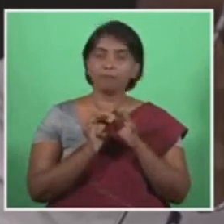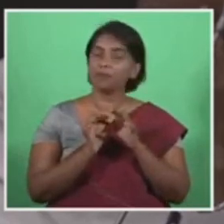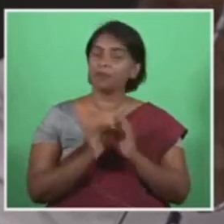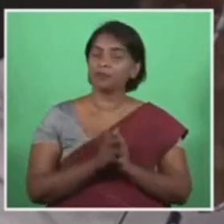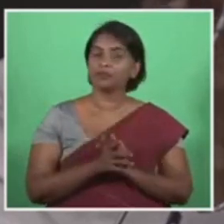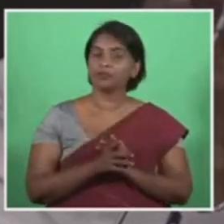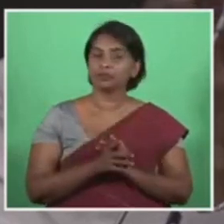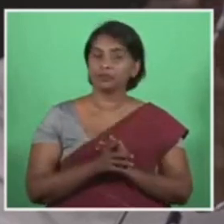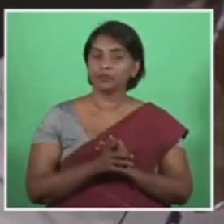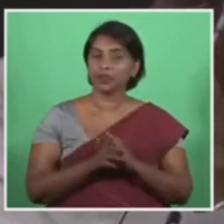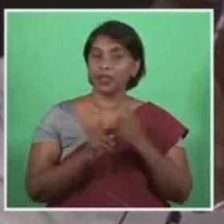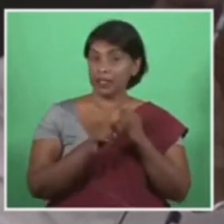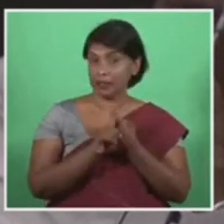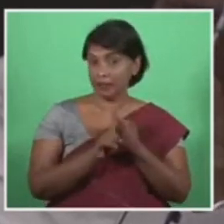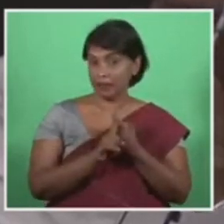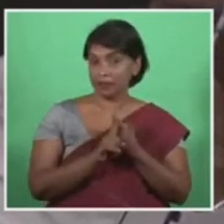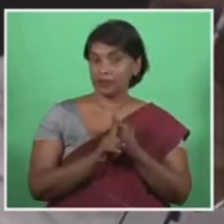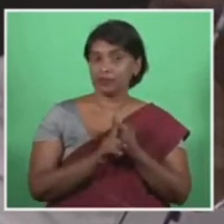වීර කැප්පටිපොළ